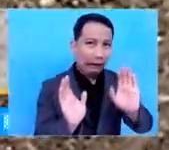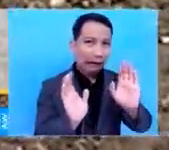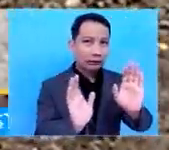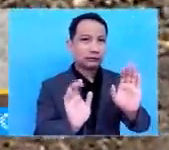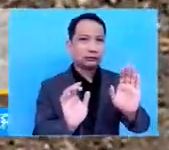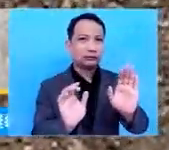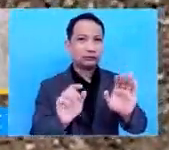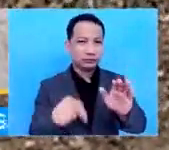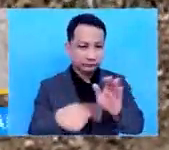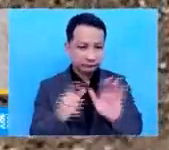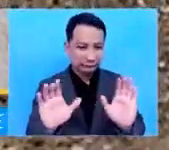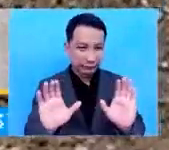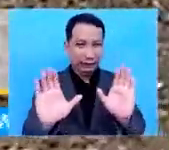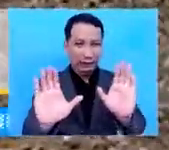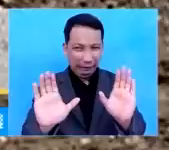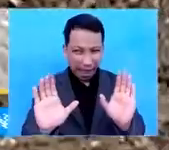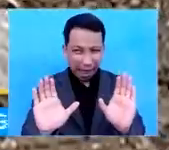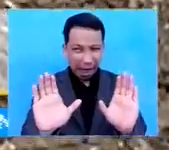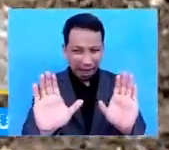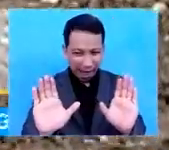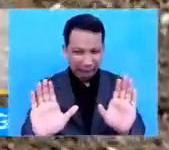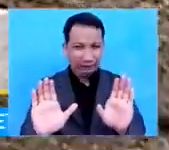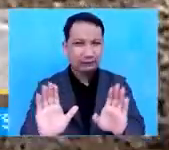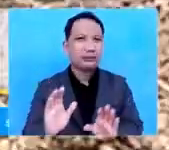motorsiklo minsan dahil sa makapal na putik.